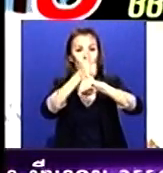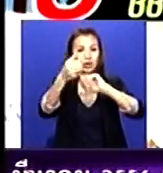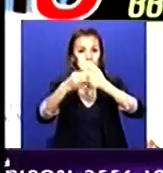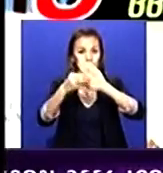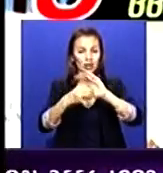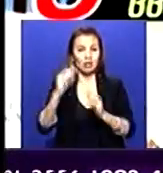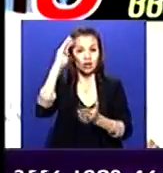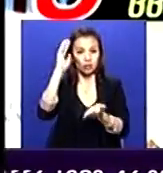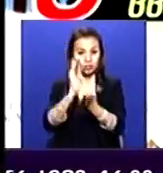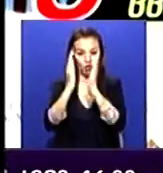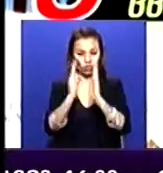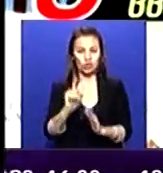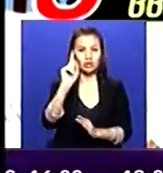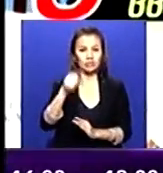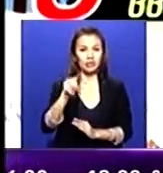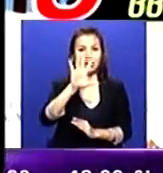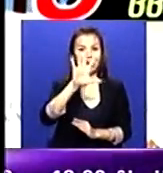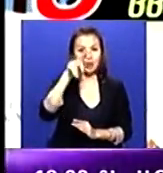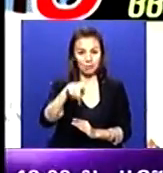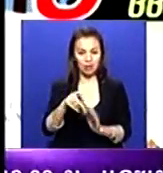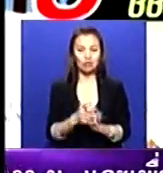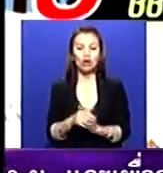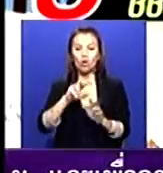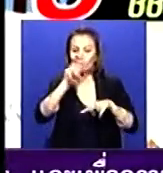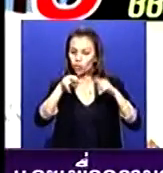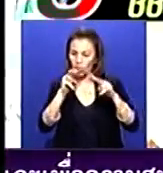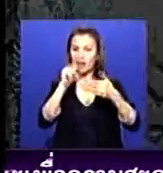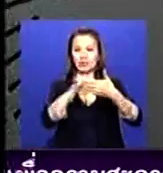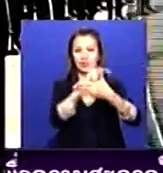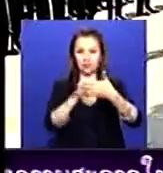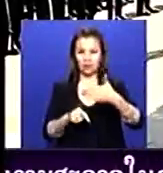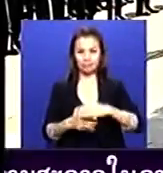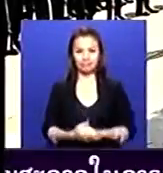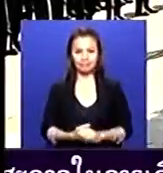วจ 15,000 นายดูแลในช่วงโค้งสุดท้ายของการเลือกตั้งค่ะ